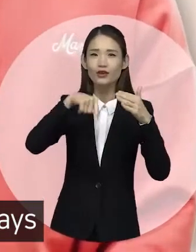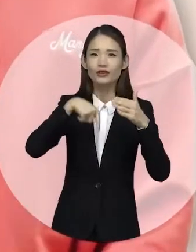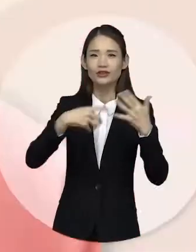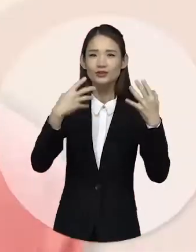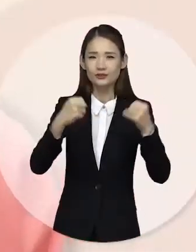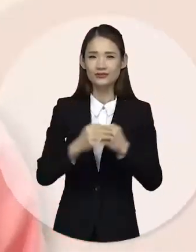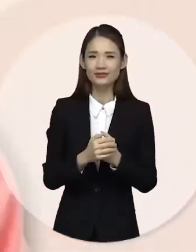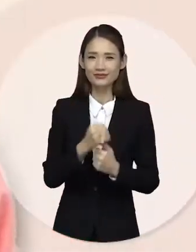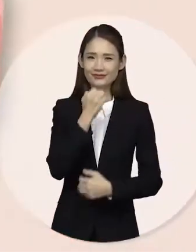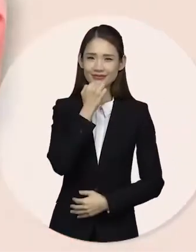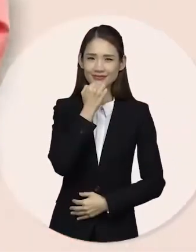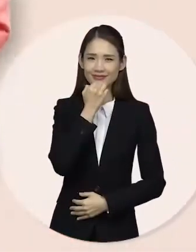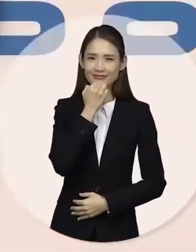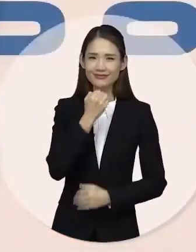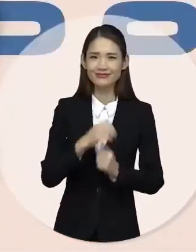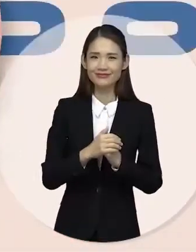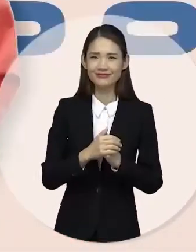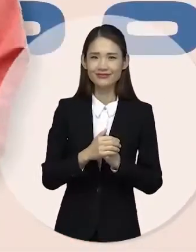많아요.